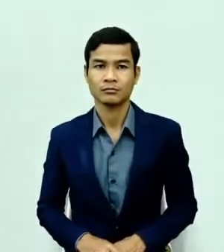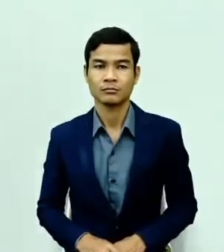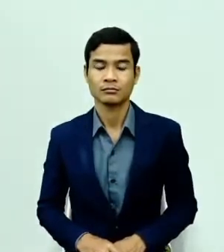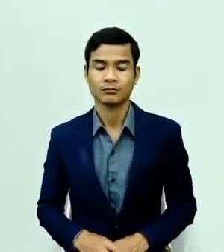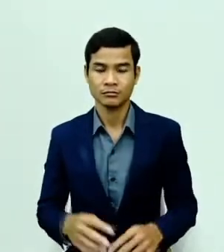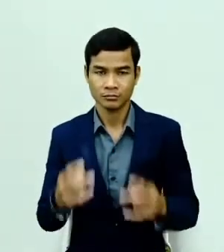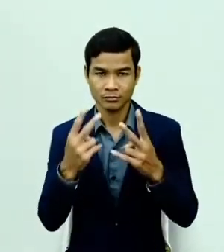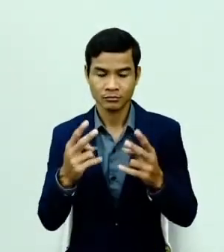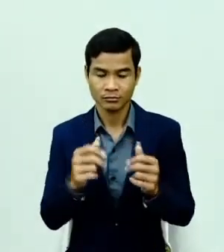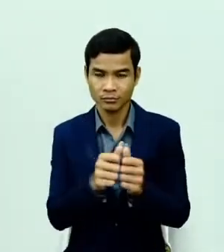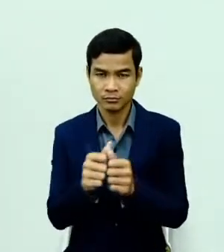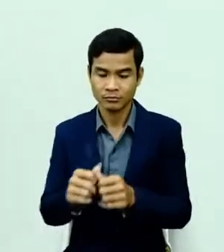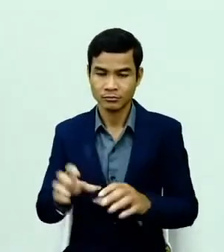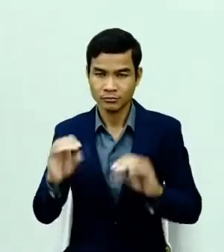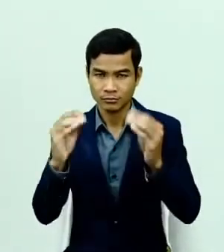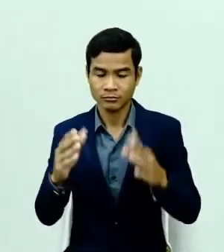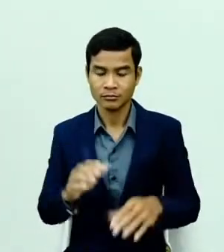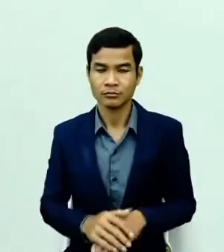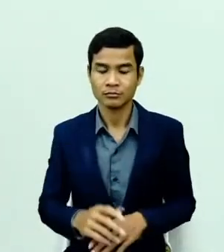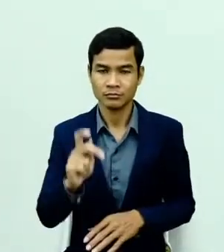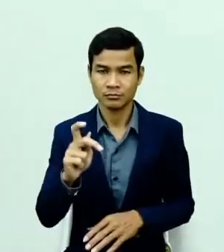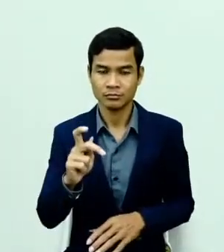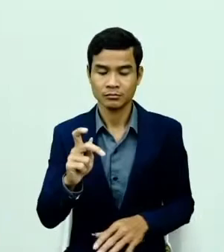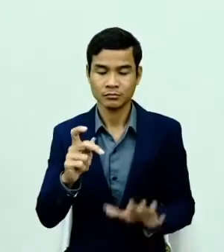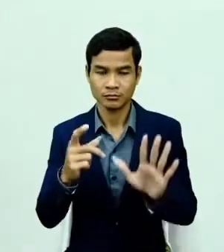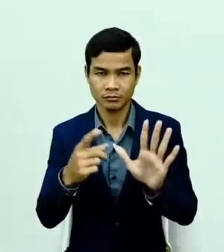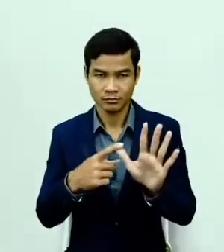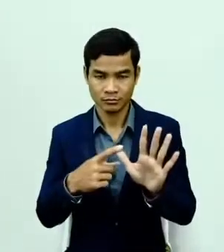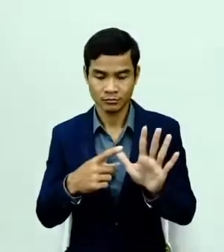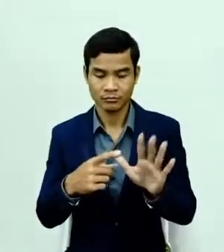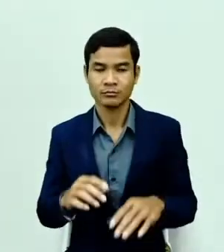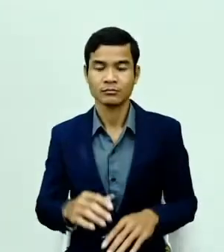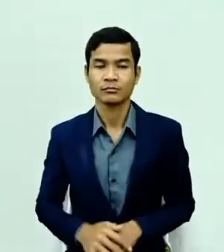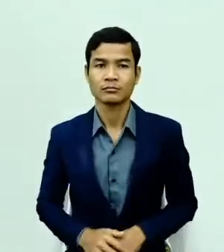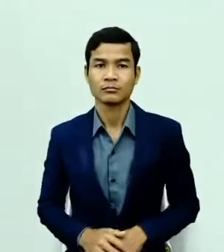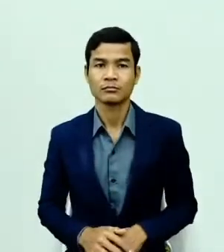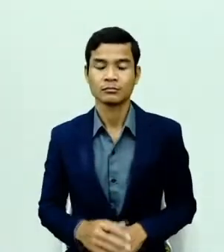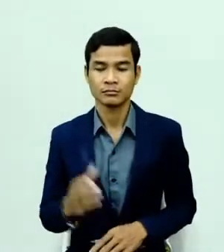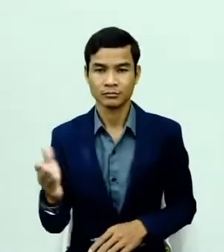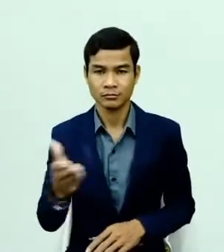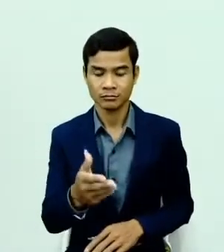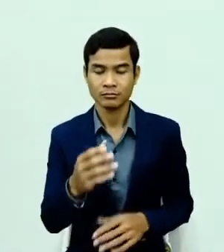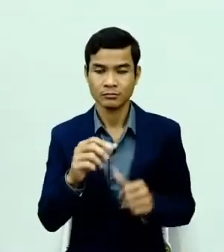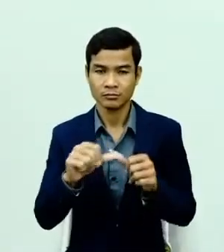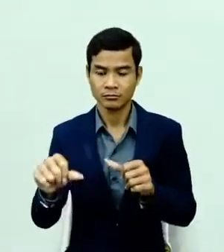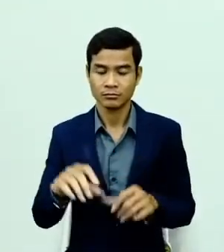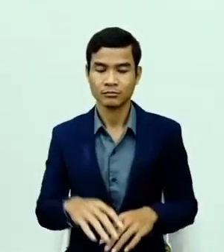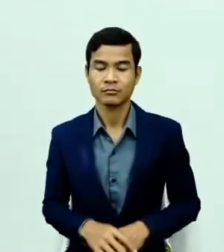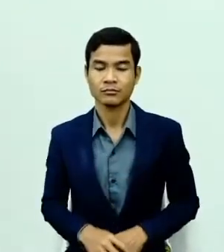ផ្ទៀងផ្ទាត់ជាមួយអ្នកគ្រូកអ៊ីគីចាស់កូនបន្ត